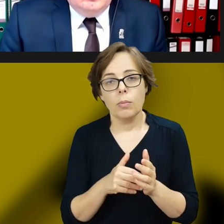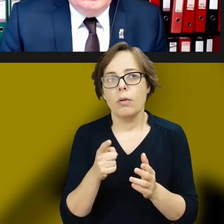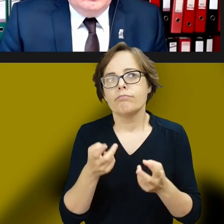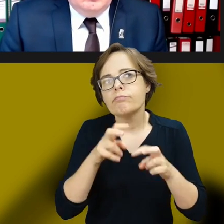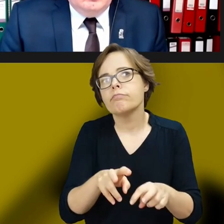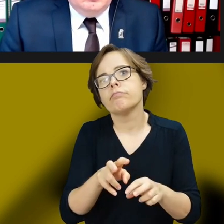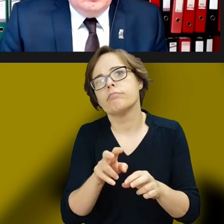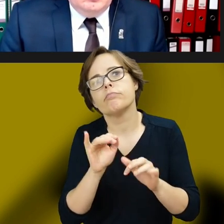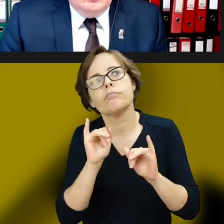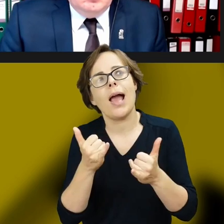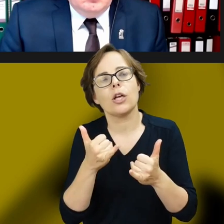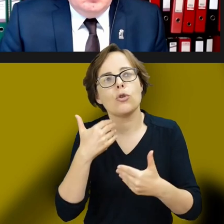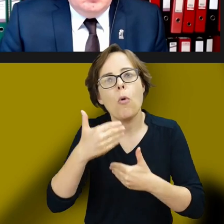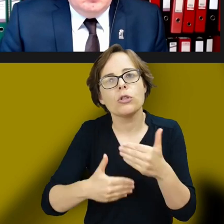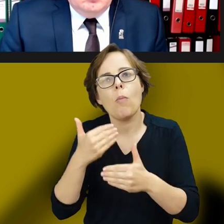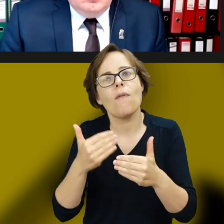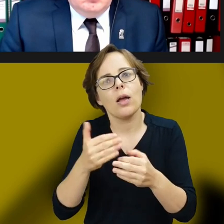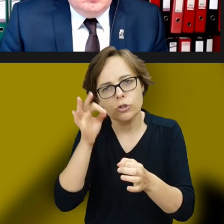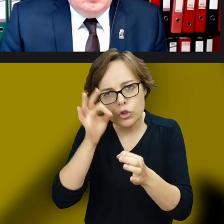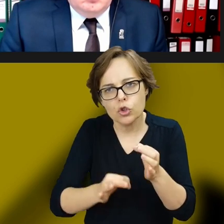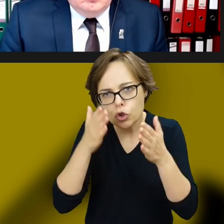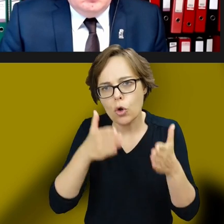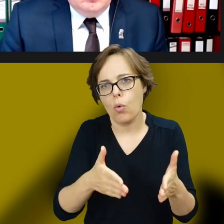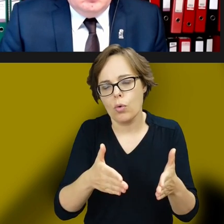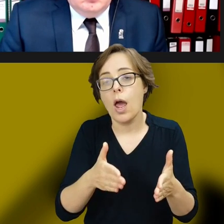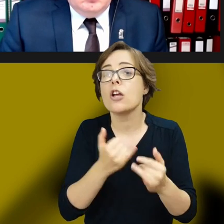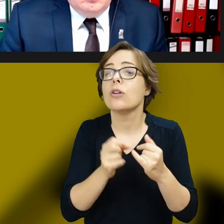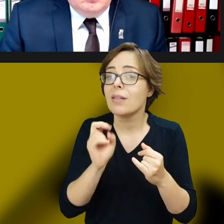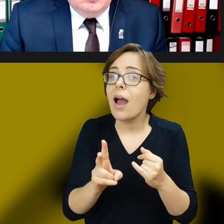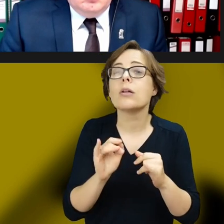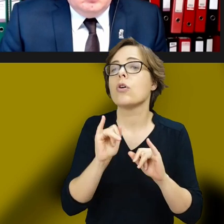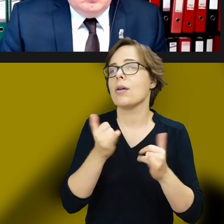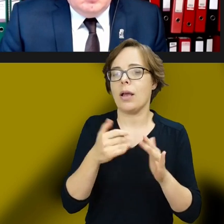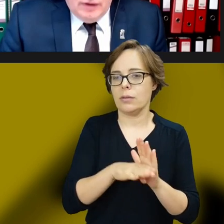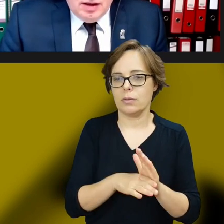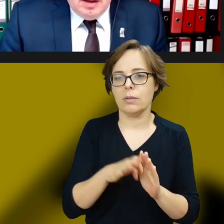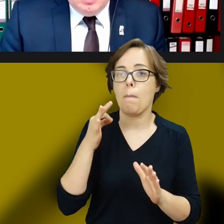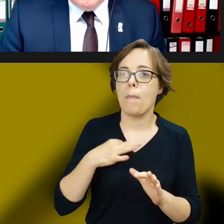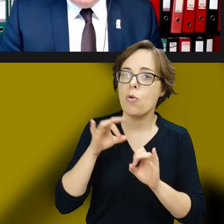tak, to na jakich rozwiązaniach ono miałoby się opierać? Panie profesorze, panie sędzio, prosimy.